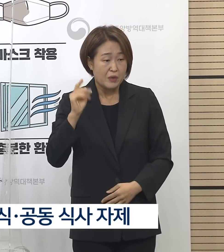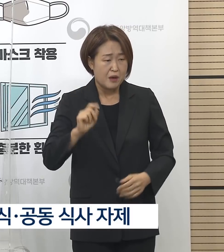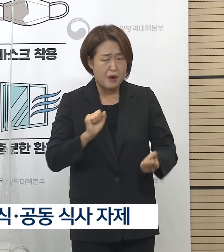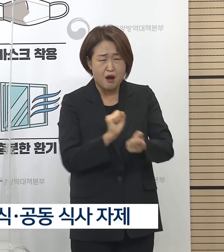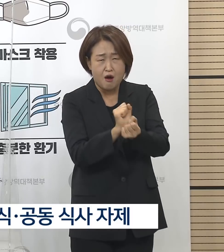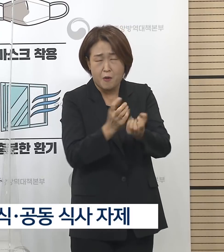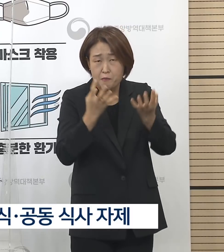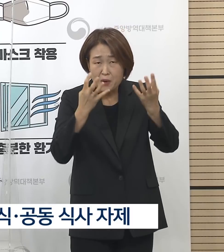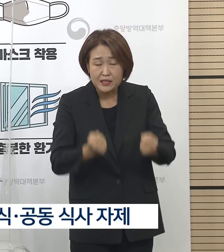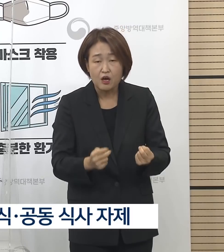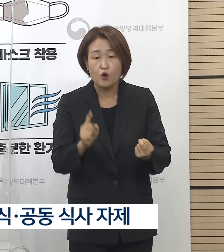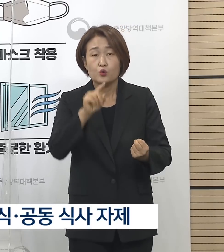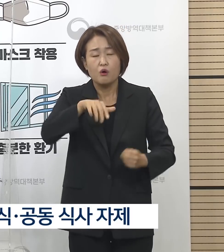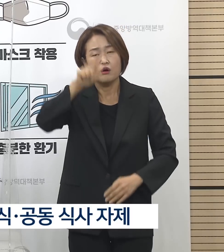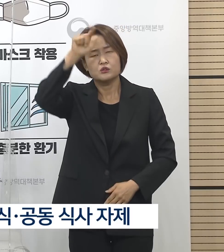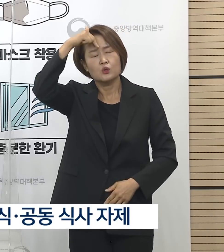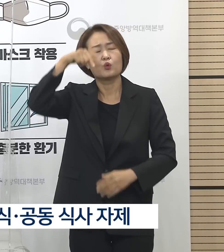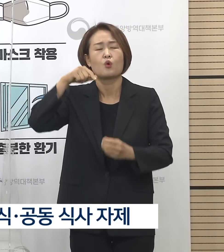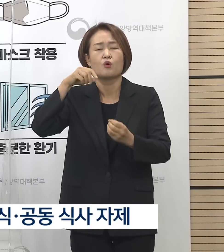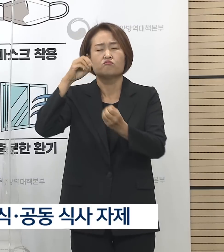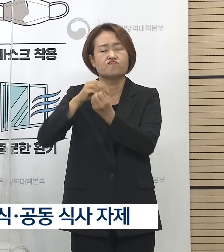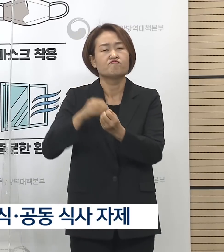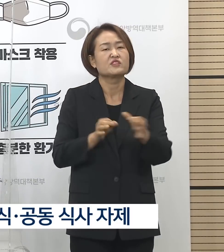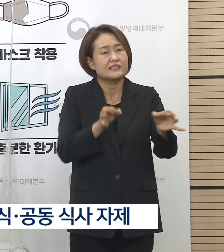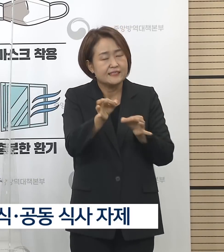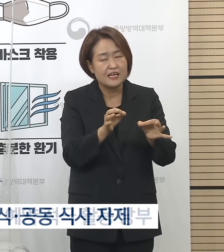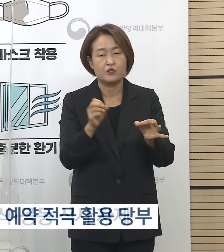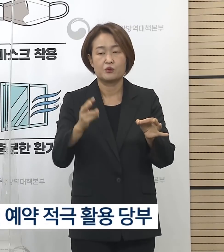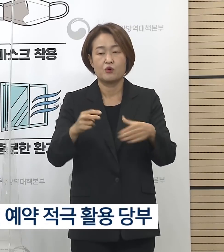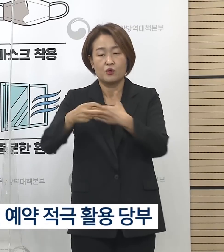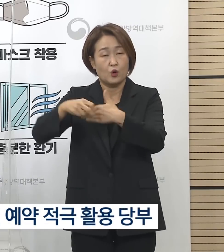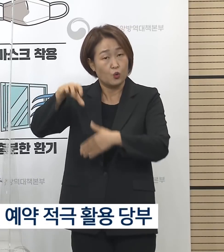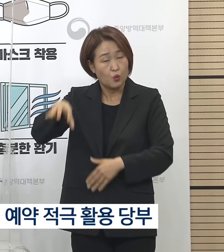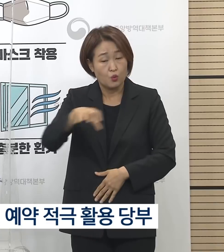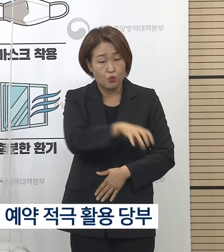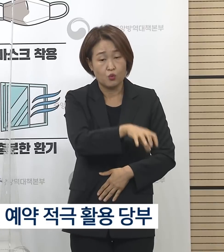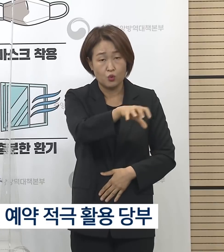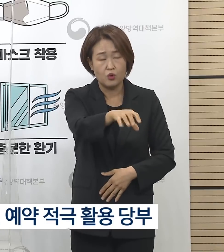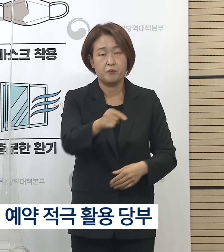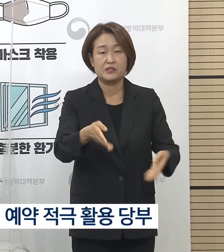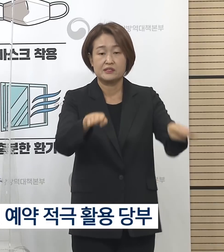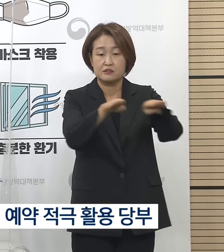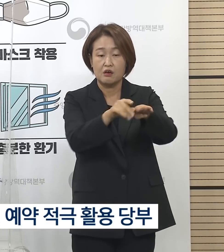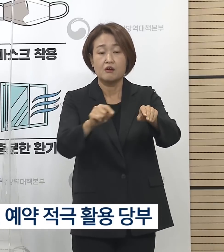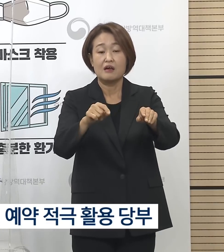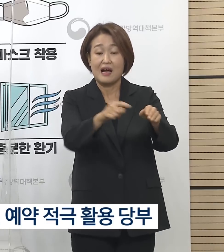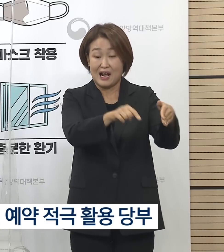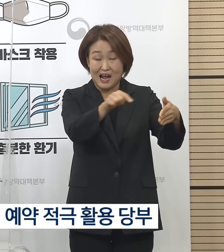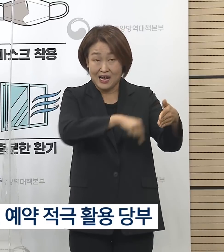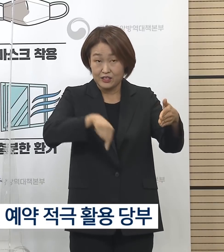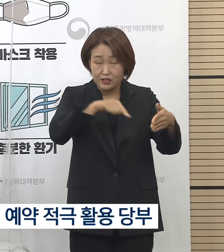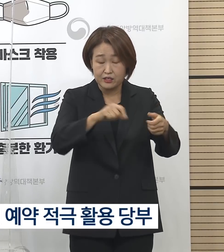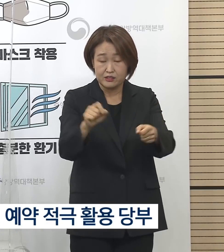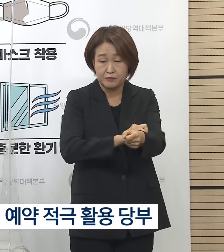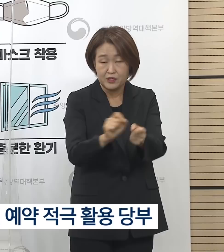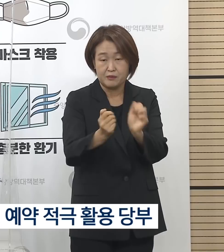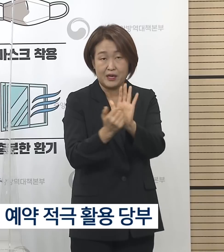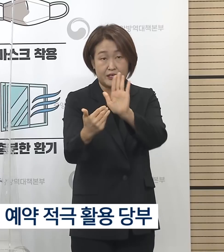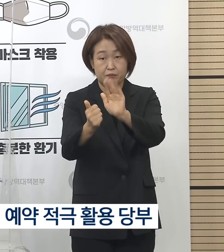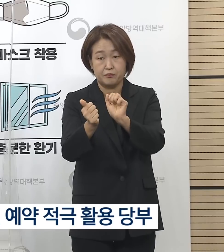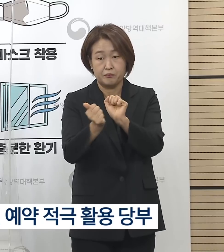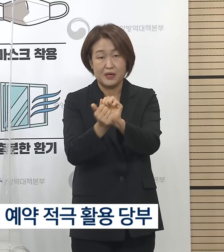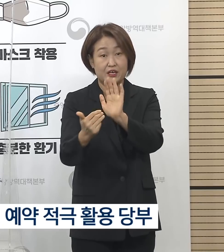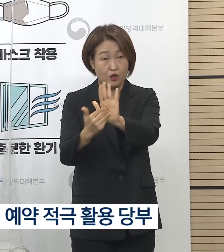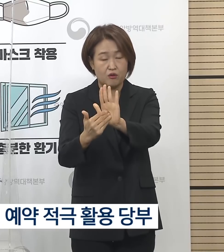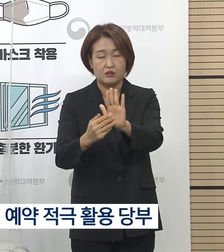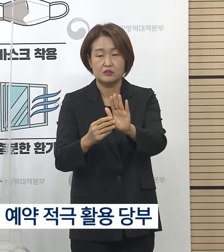진행되고 있는 전통시장, 의료기관 등 다수 그 시설에 대한 특별 방역 점검을 실시하도록